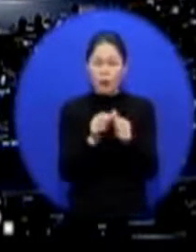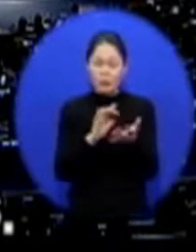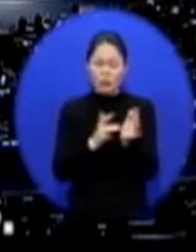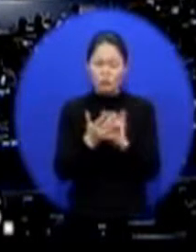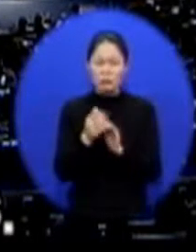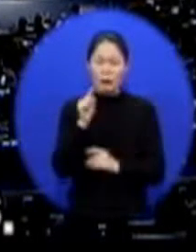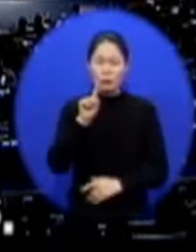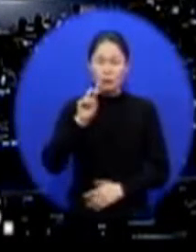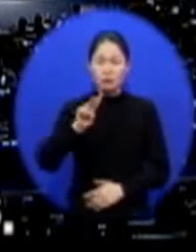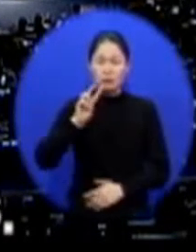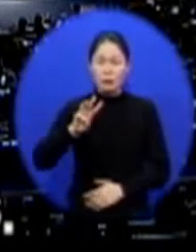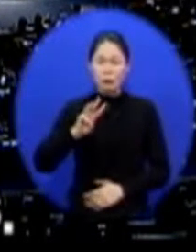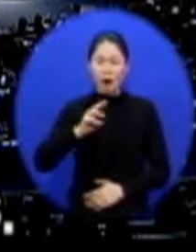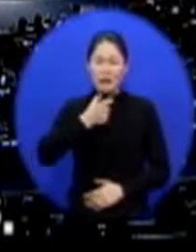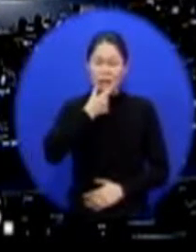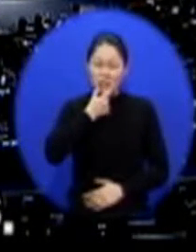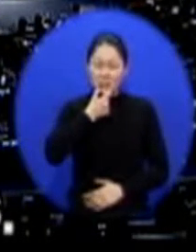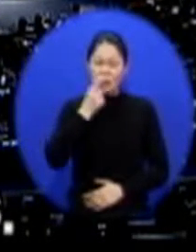부인하고